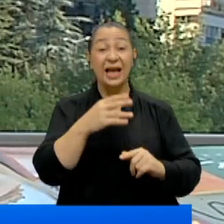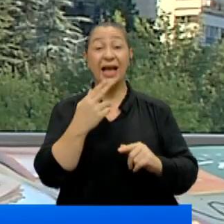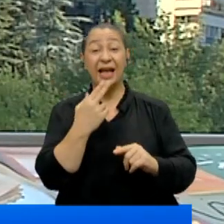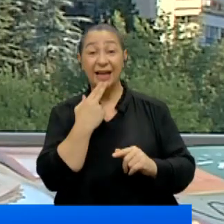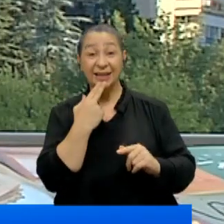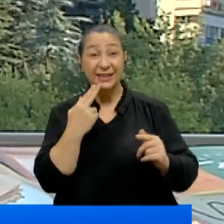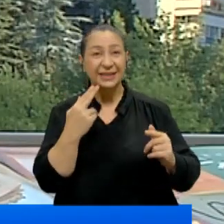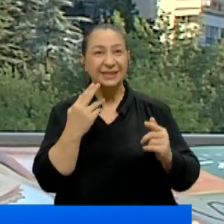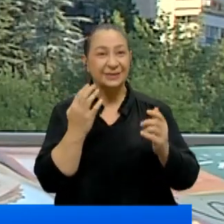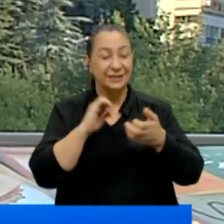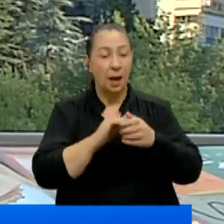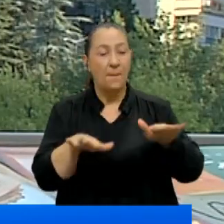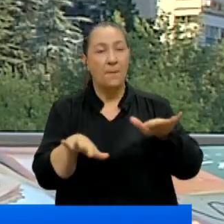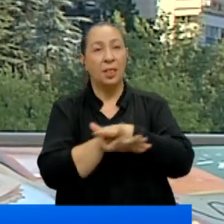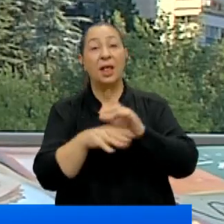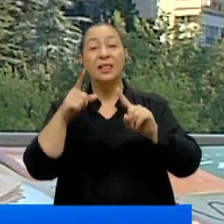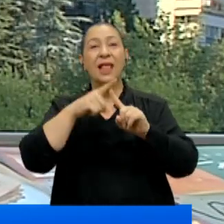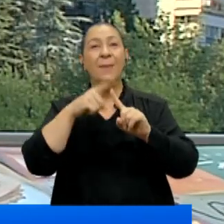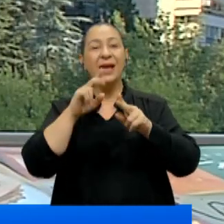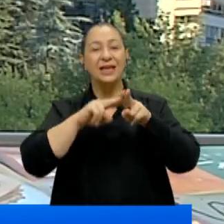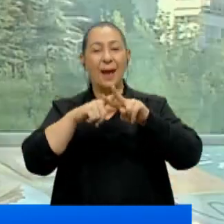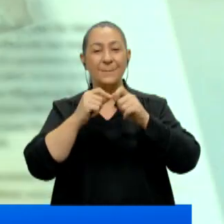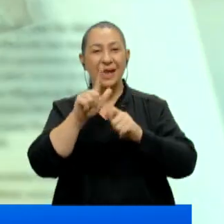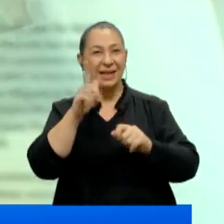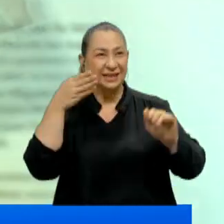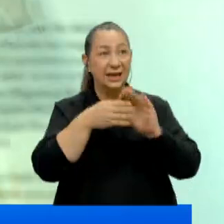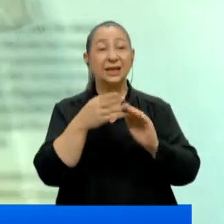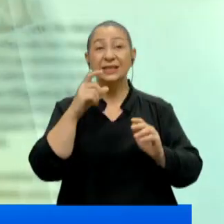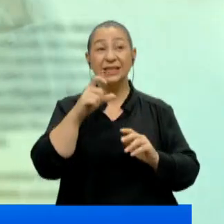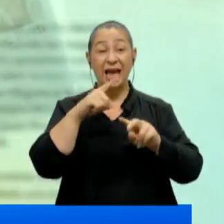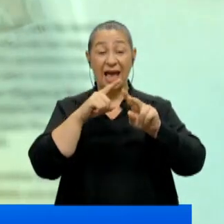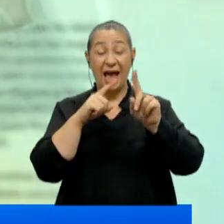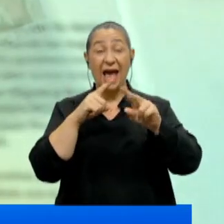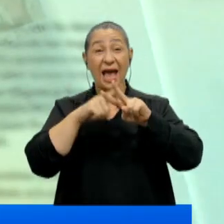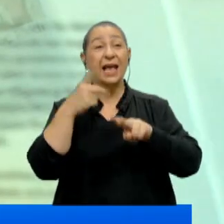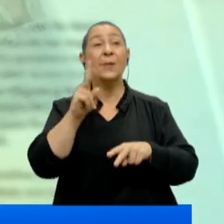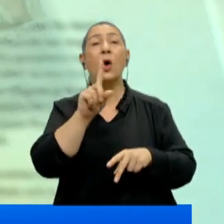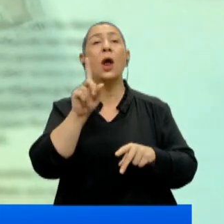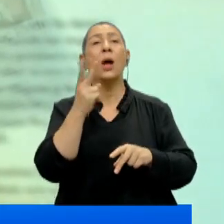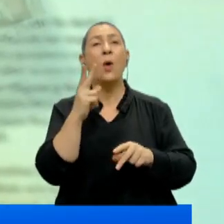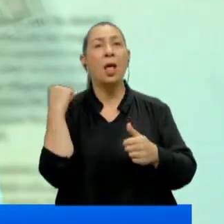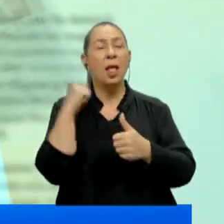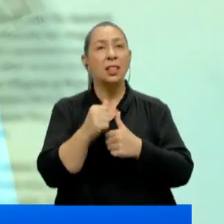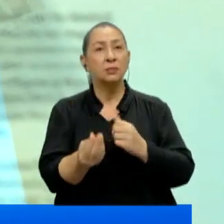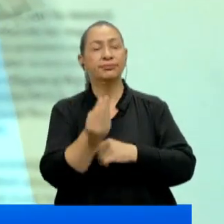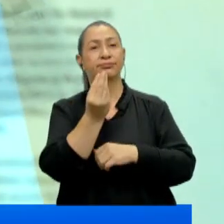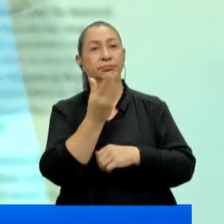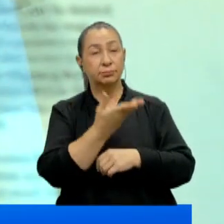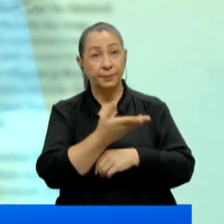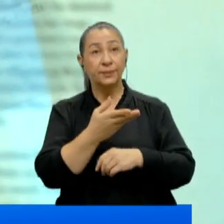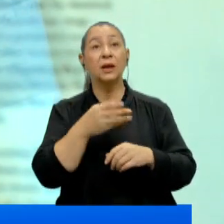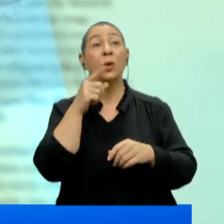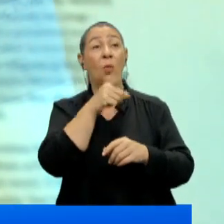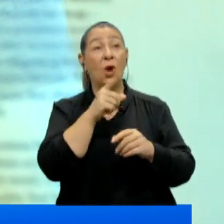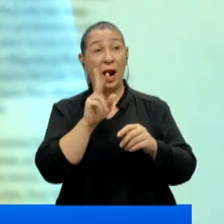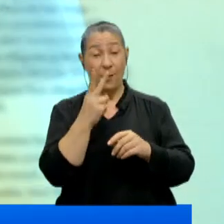feminizmle kamufle edin. Taliban'ın Kabil'e girmesi sonrası CIA'nin 2010 yılındaki raporu yeniden gündeme geldi.